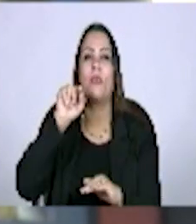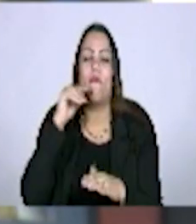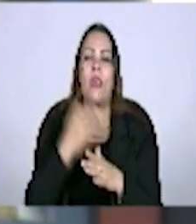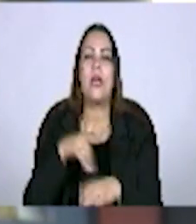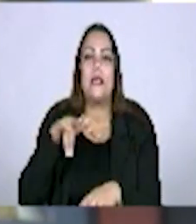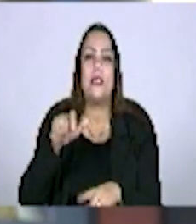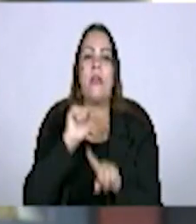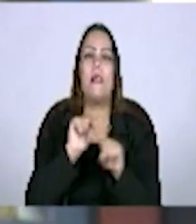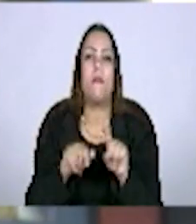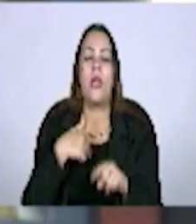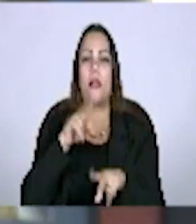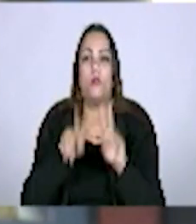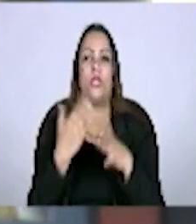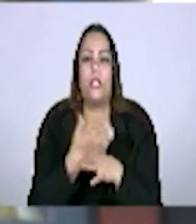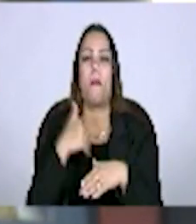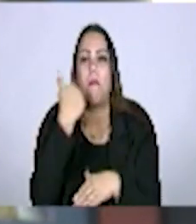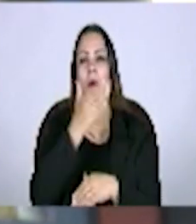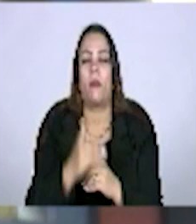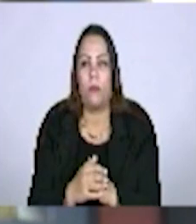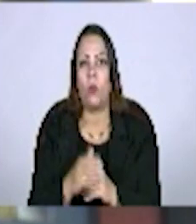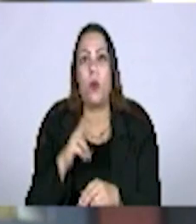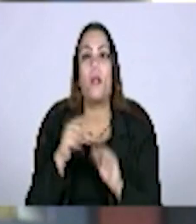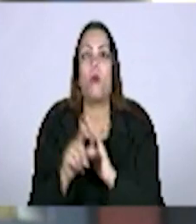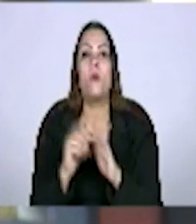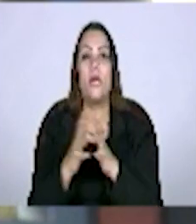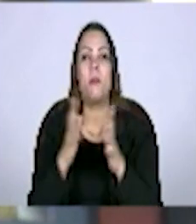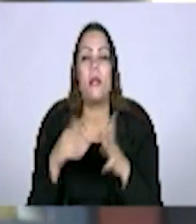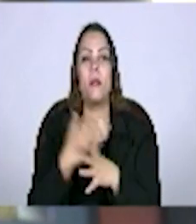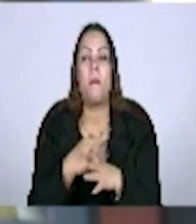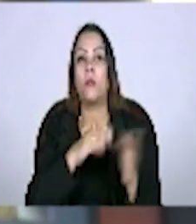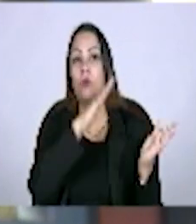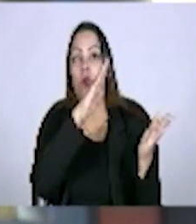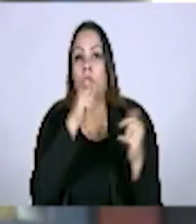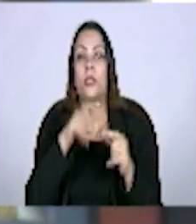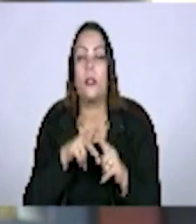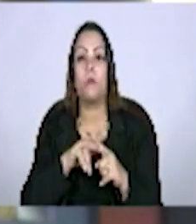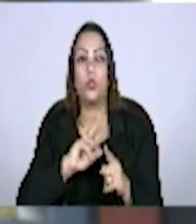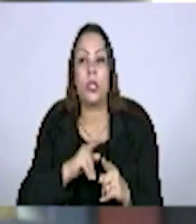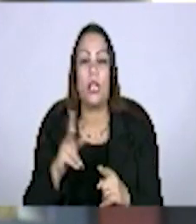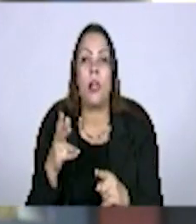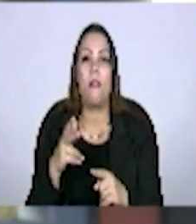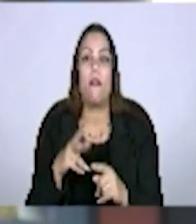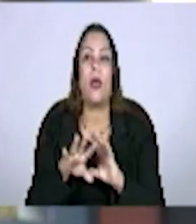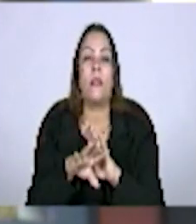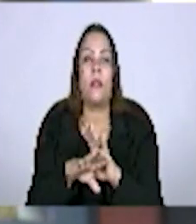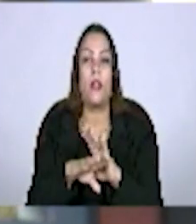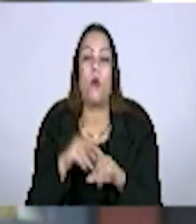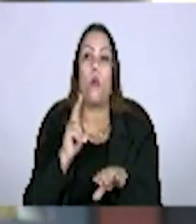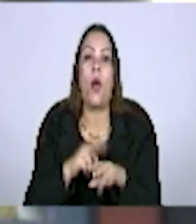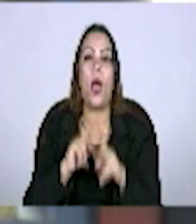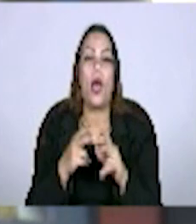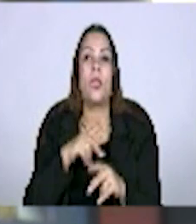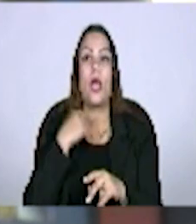احتياجاتنا من الخارج في جزء كبير جدا يتعلق باستيراد مستلزمات الانتاج ومواد خام